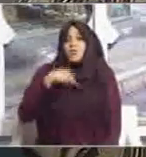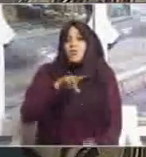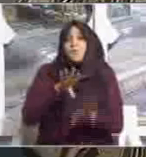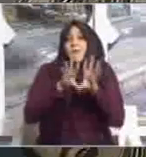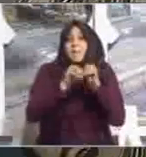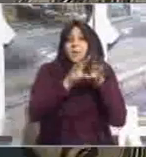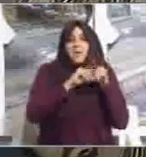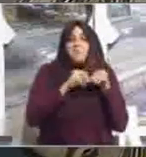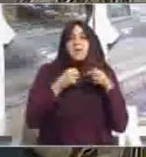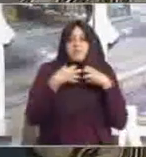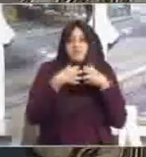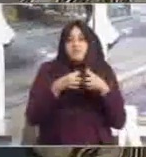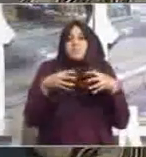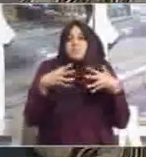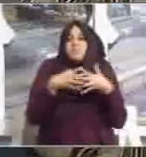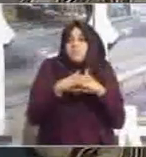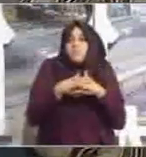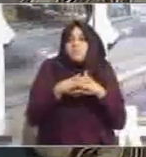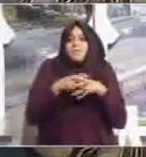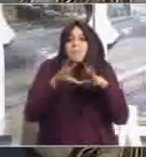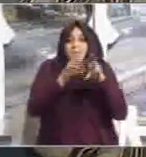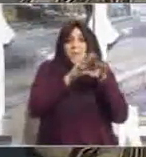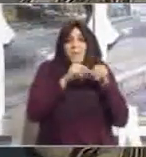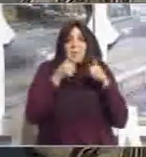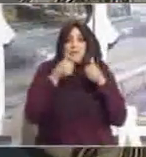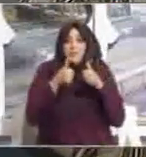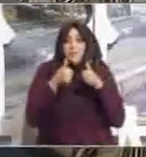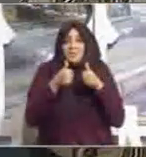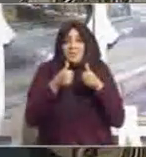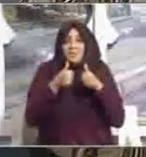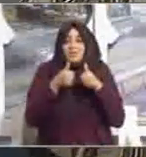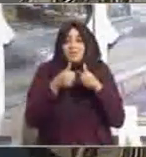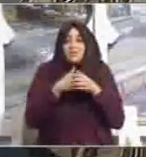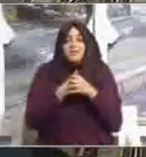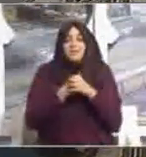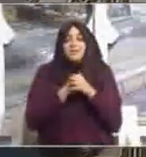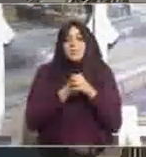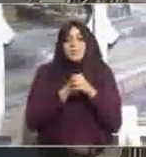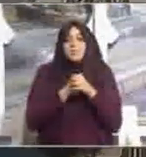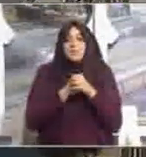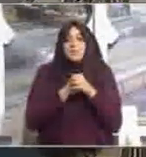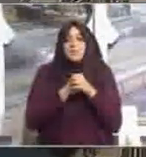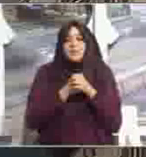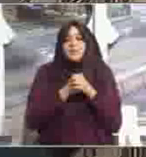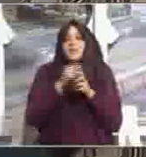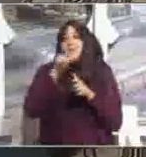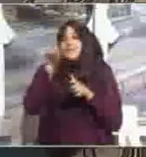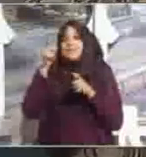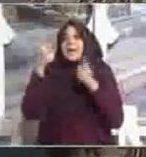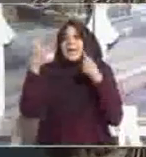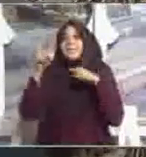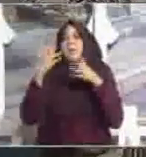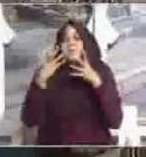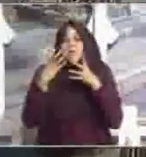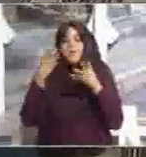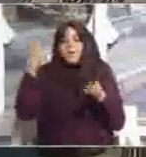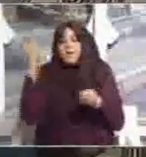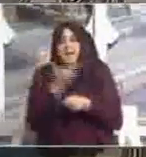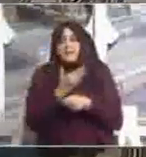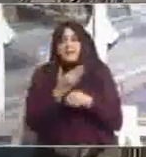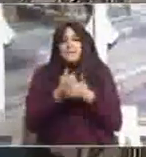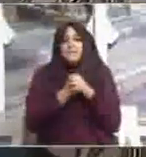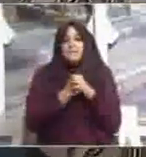أسر ومتناسبين وكذا يولي المجتمع كل متوحد. متوحد. ايه. لذلك هم يحبوا يهدوه. صح. هذا